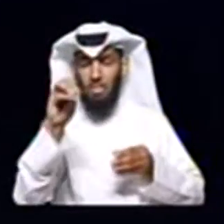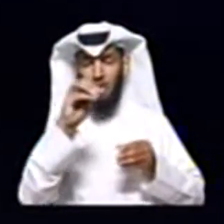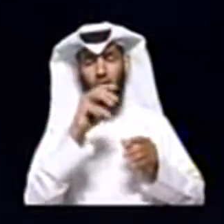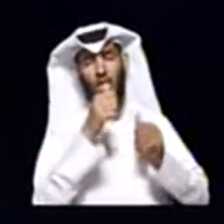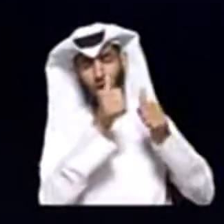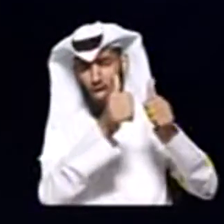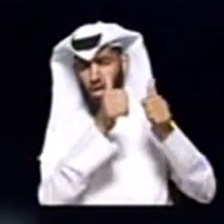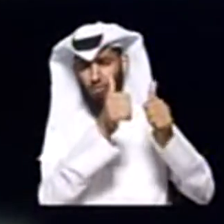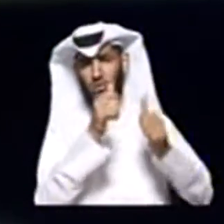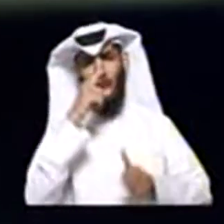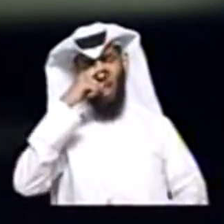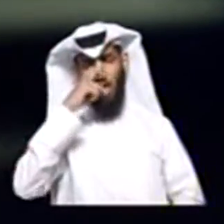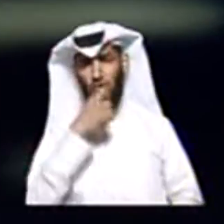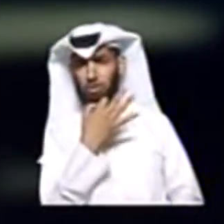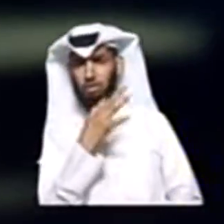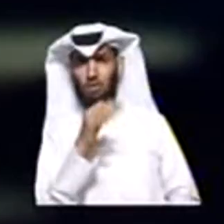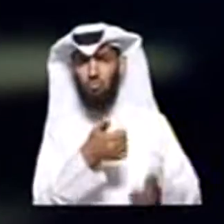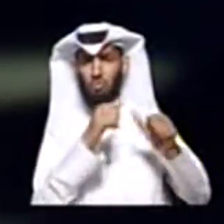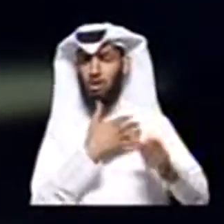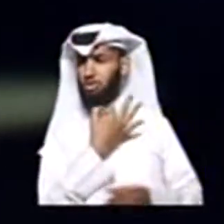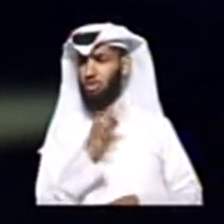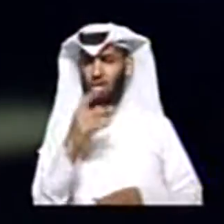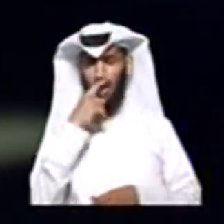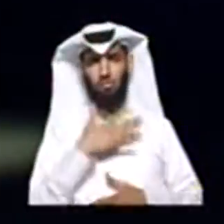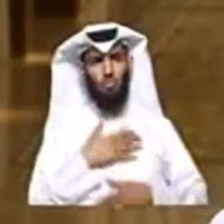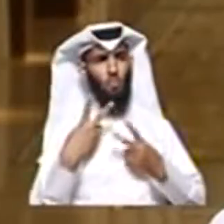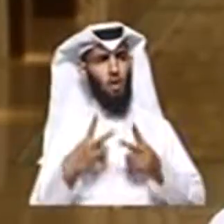التي يجب أن يتقبلها الجميع.